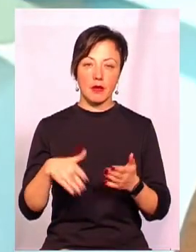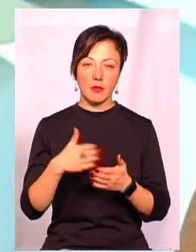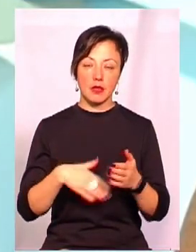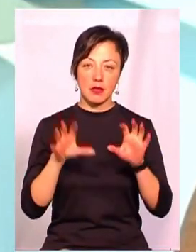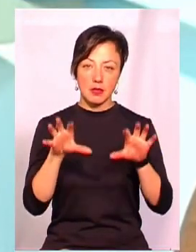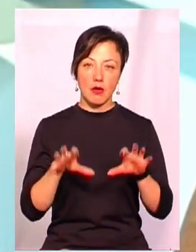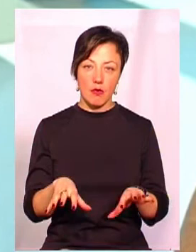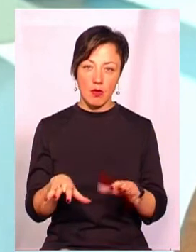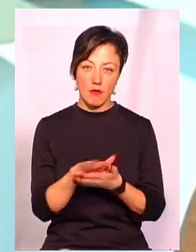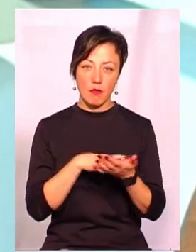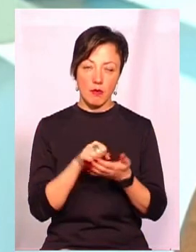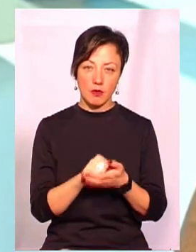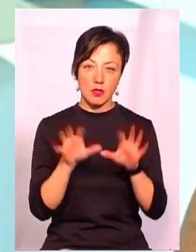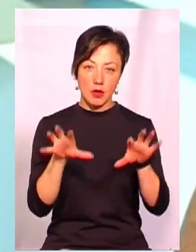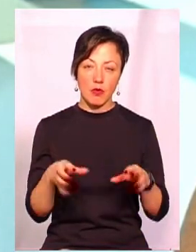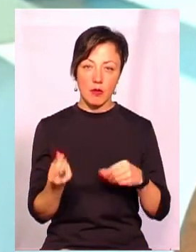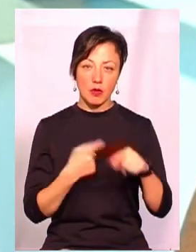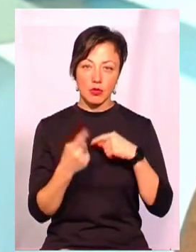законів, бивших законів для бізнесу